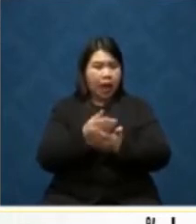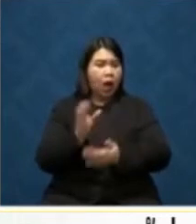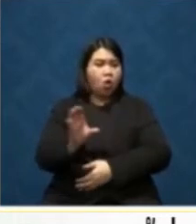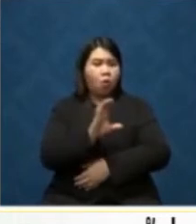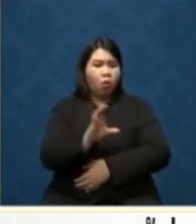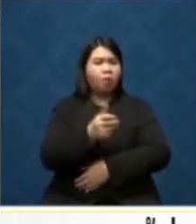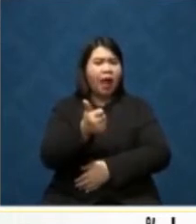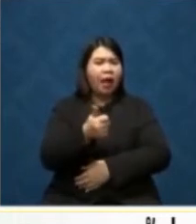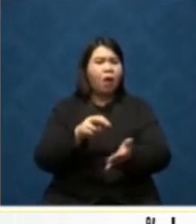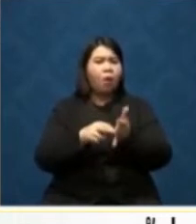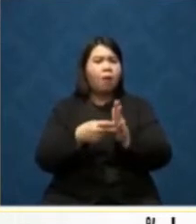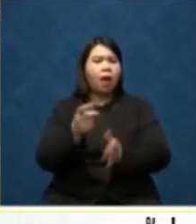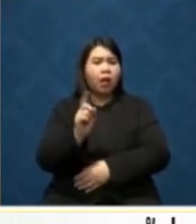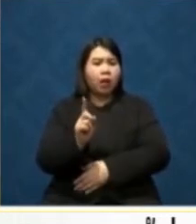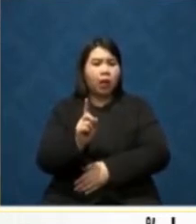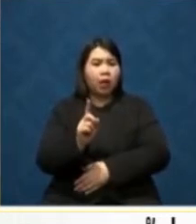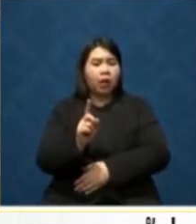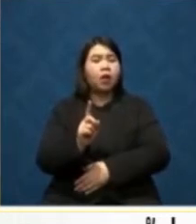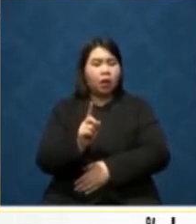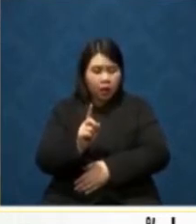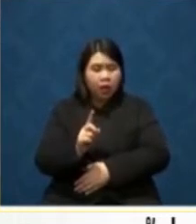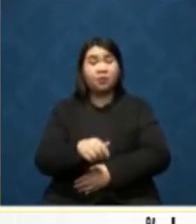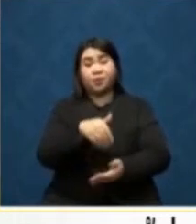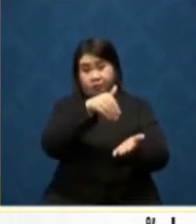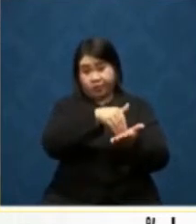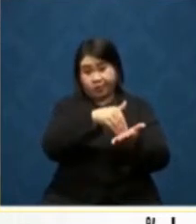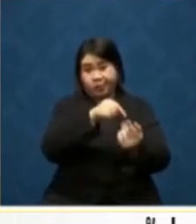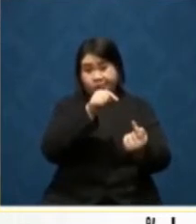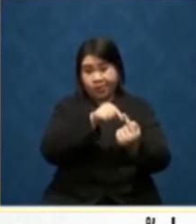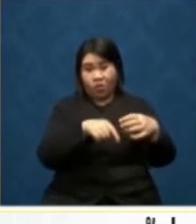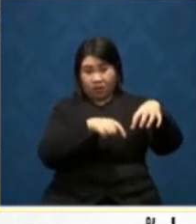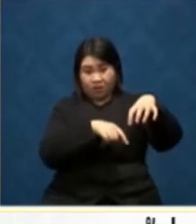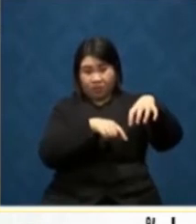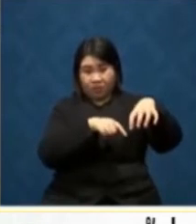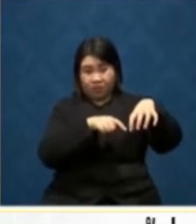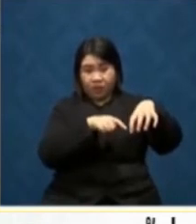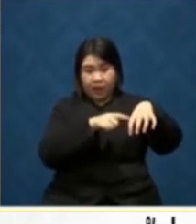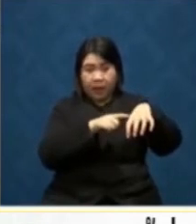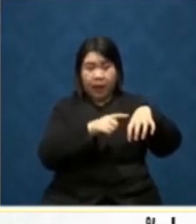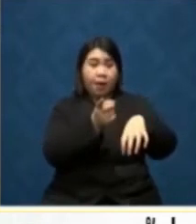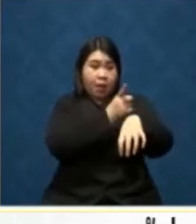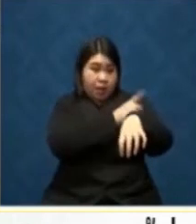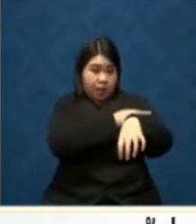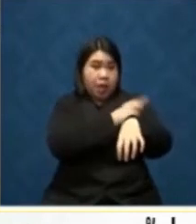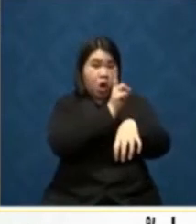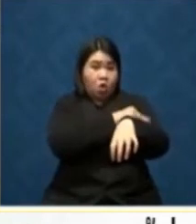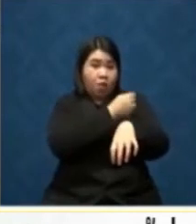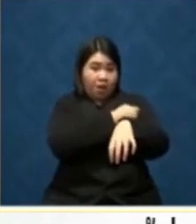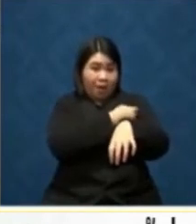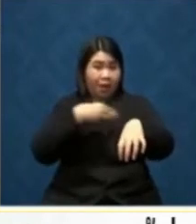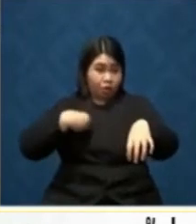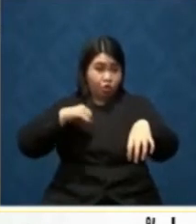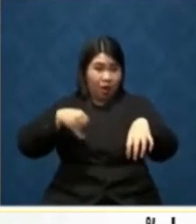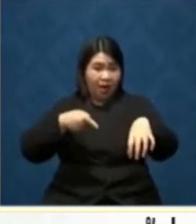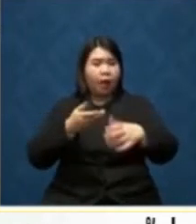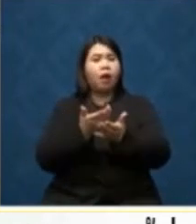ิสึษาเนี่ยยัคงอยู่ในหนวยงานลบ งบประมาณ มัหมายถงอะไรมัหมายถงว่าหน่วยลบปมาณของรัศพิ